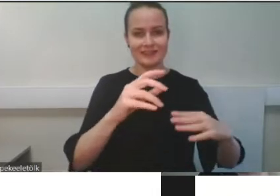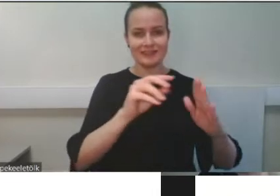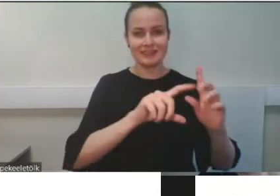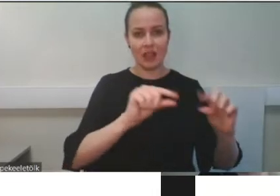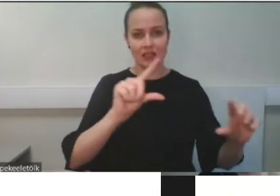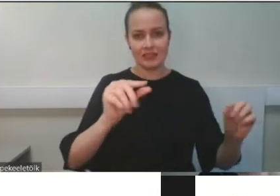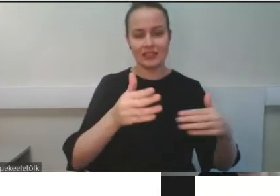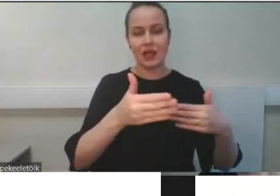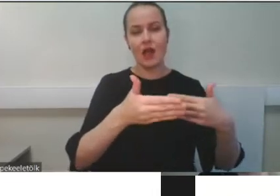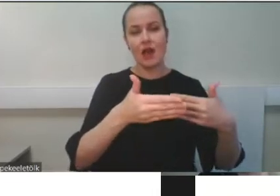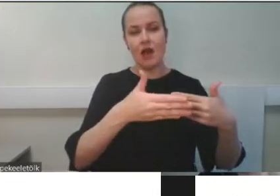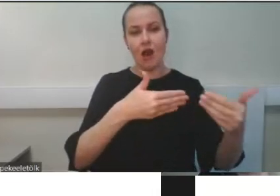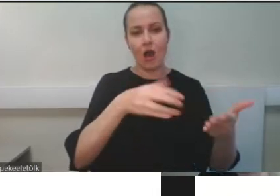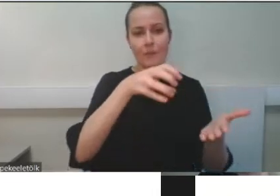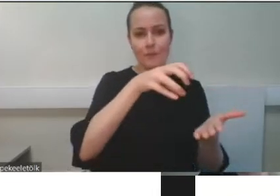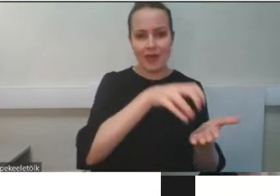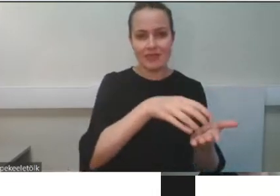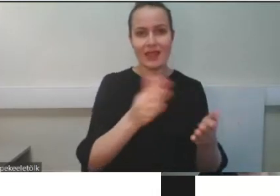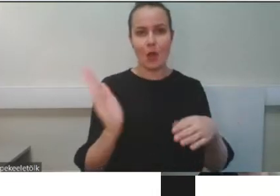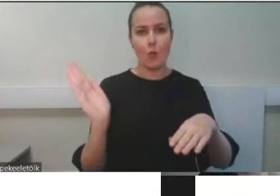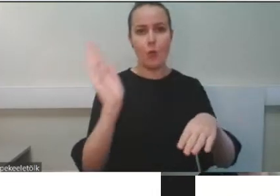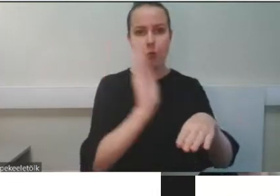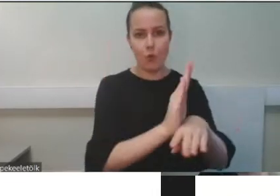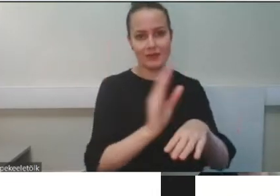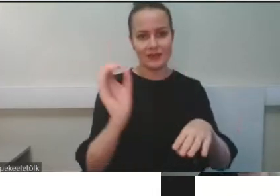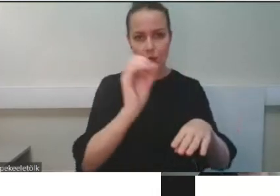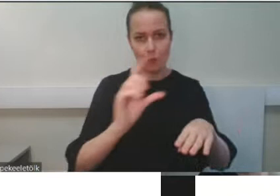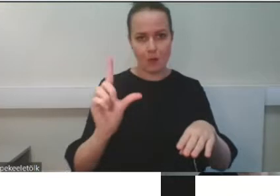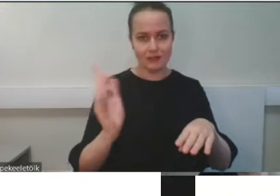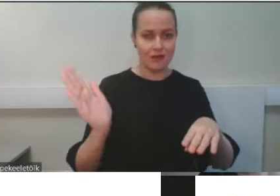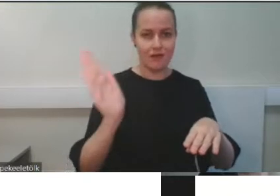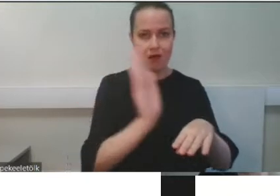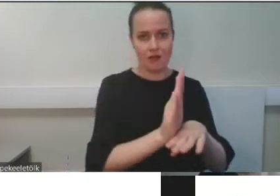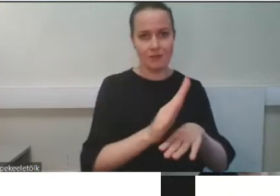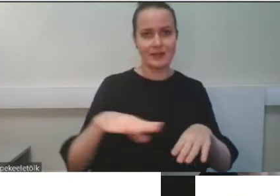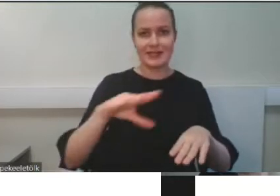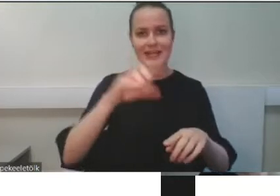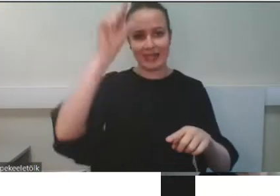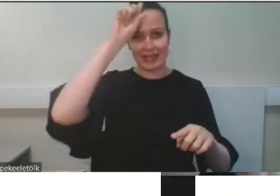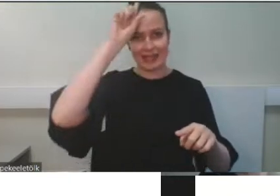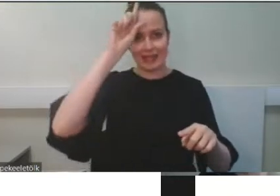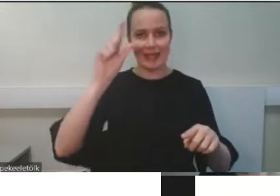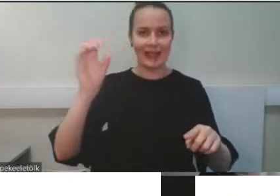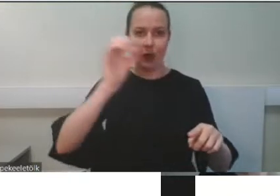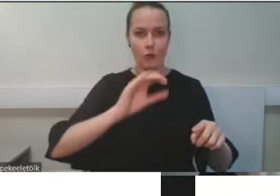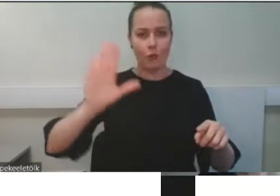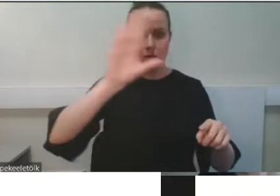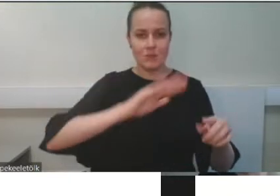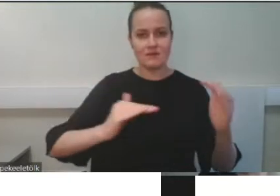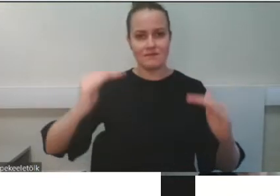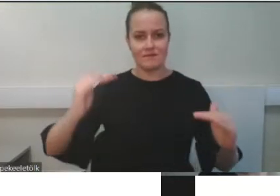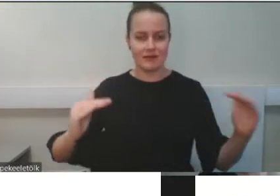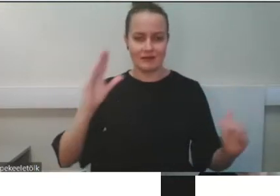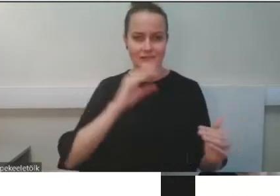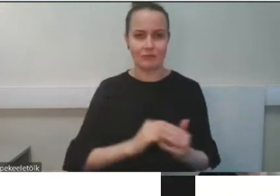teatud teemadel statistika kogumine ja metoodikate ja definitsioonide ühtlustamine, et riigid oleksid võrreldavad.